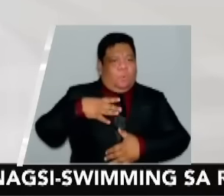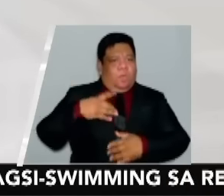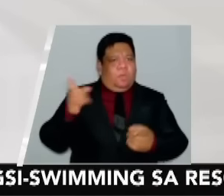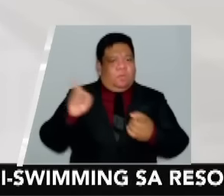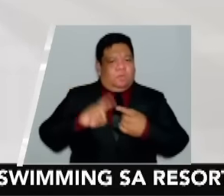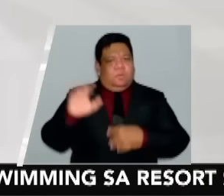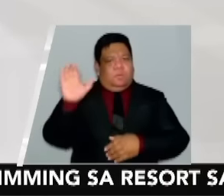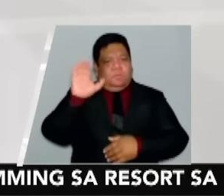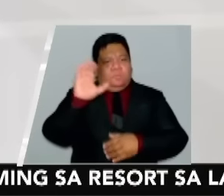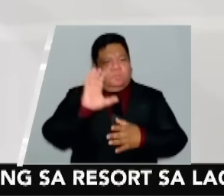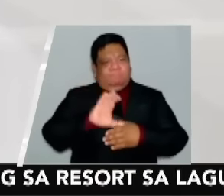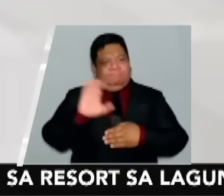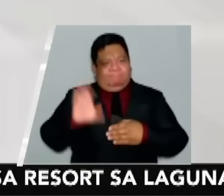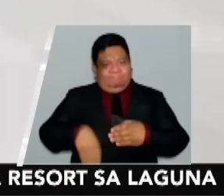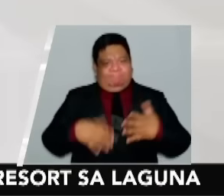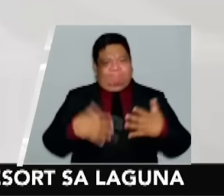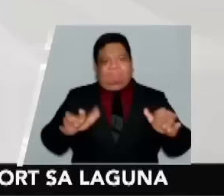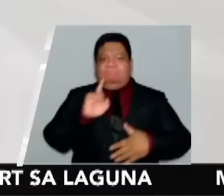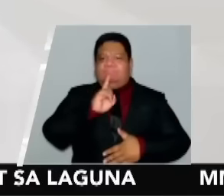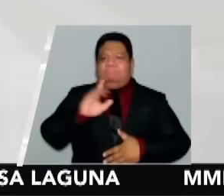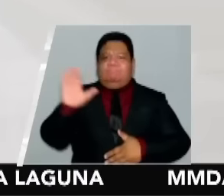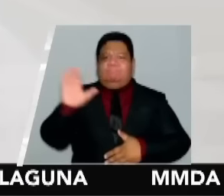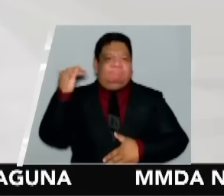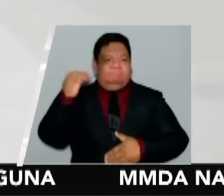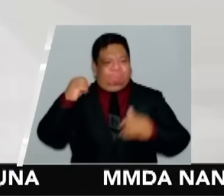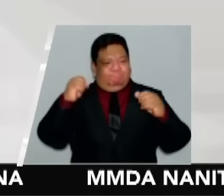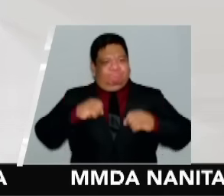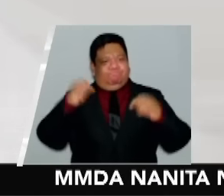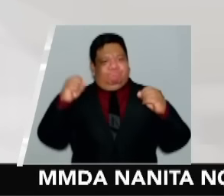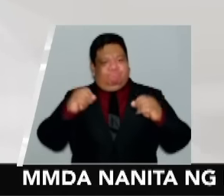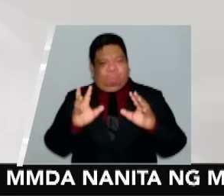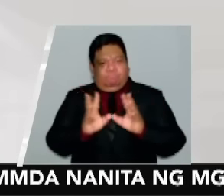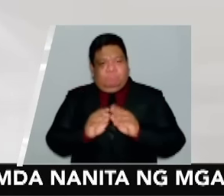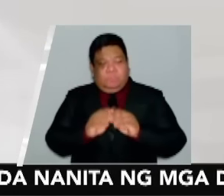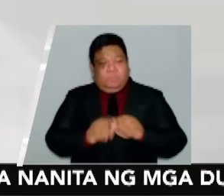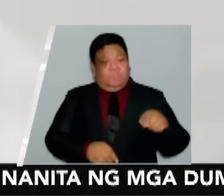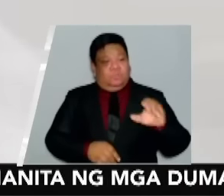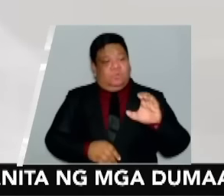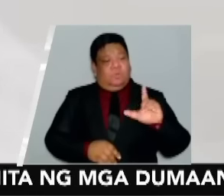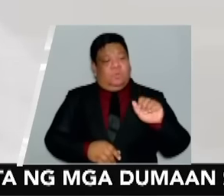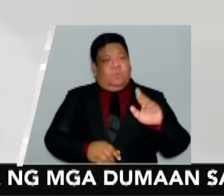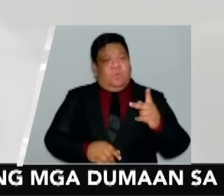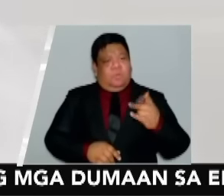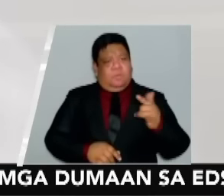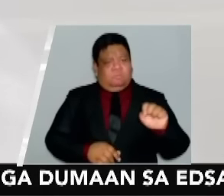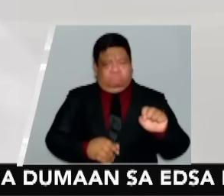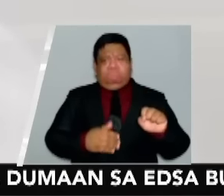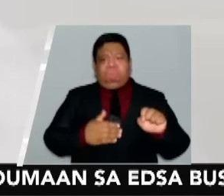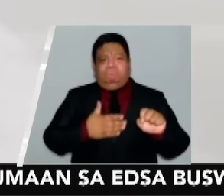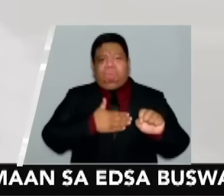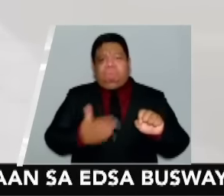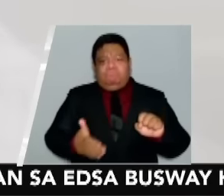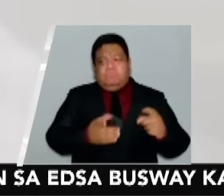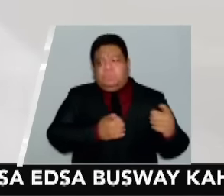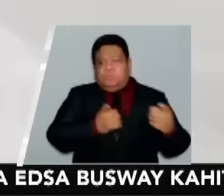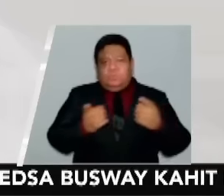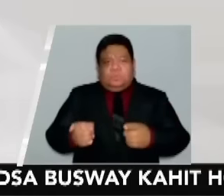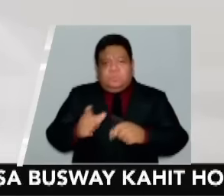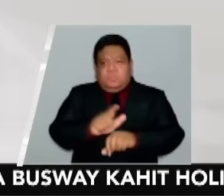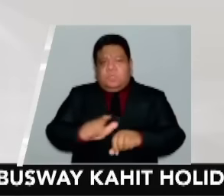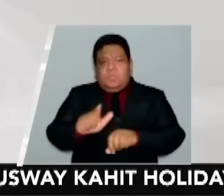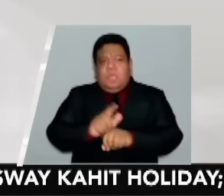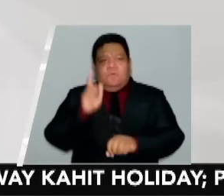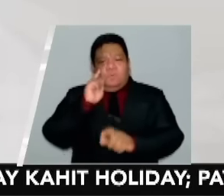ipinangako sa isang pulong. Nagpayag din daw ang Clark Hills ng intensyong mag-donate ng isang ektarya ng naturang lupa para sa malilipat na